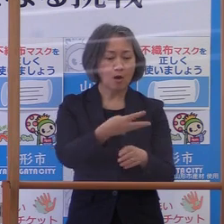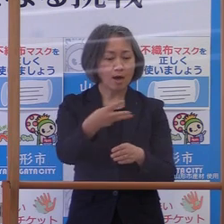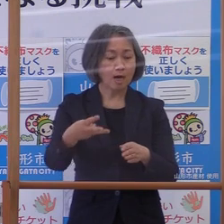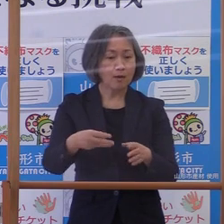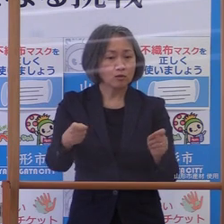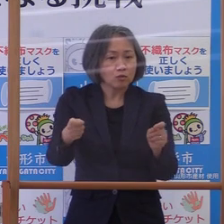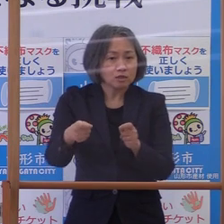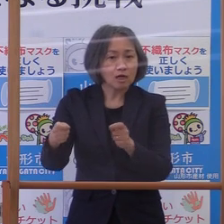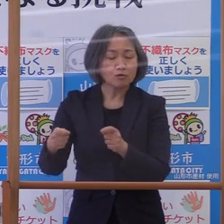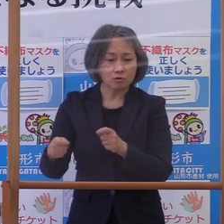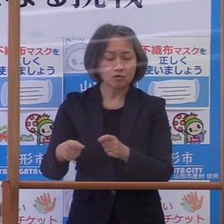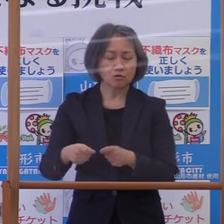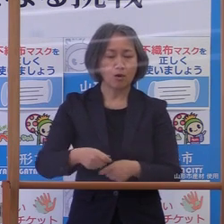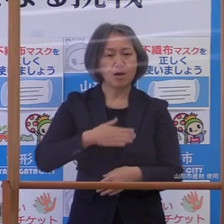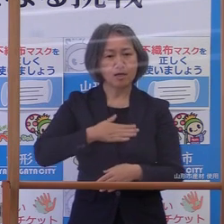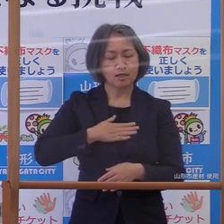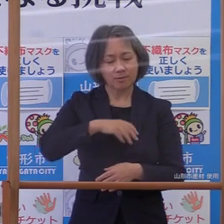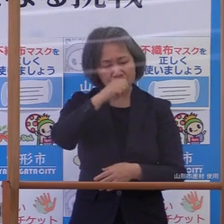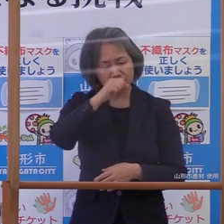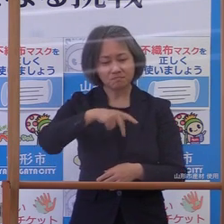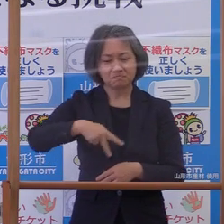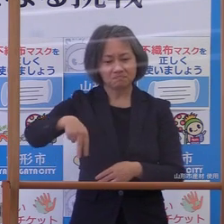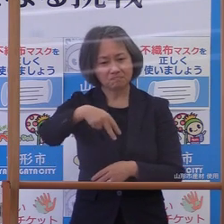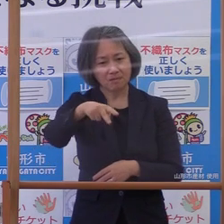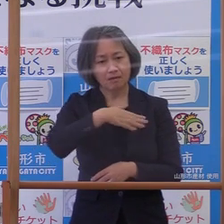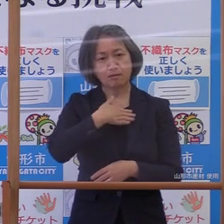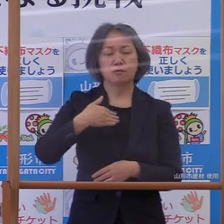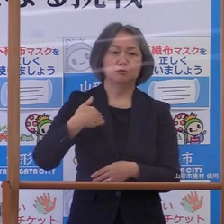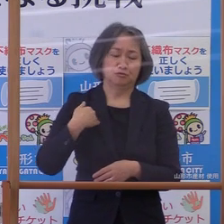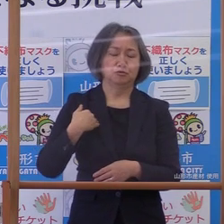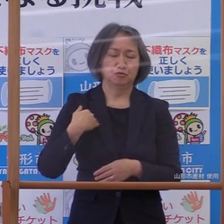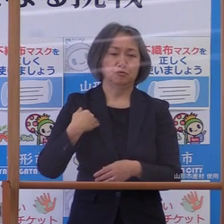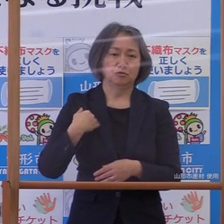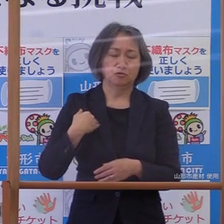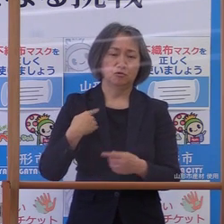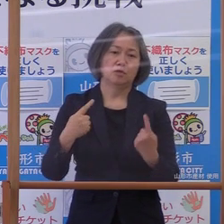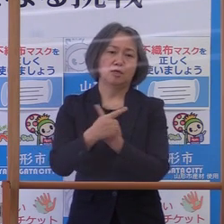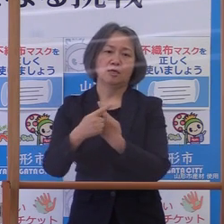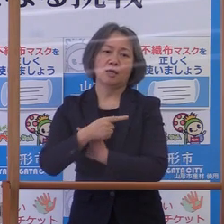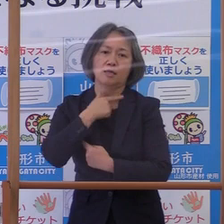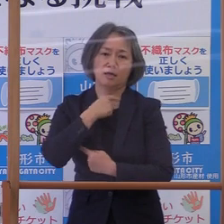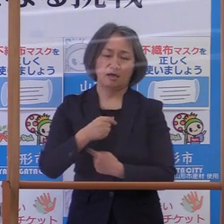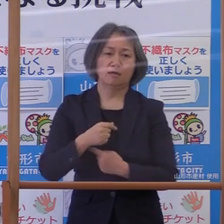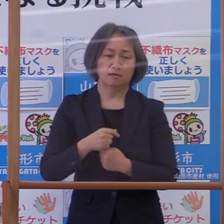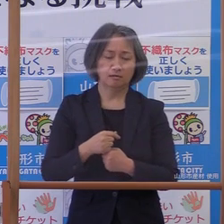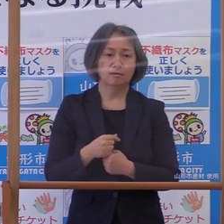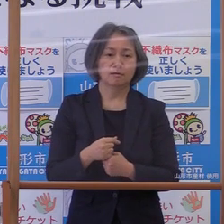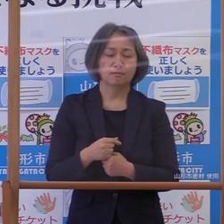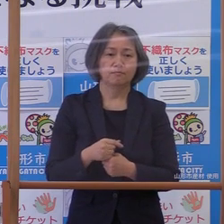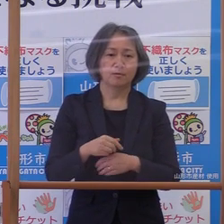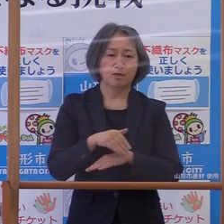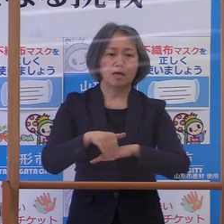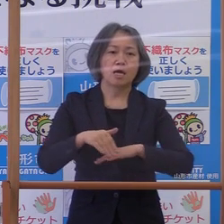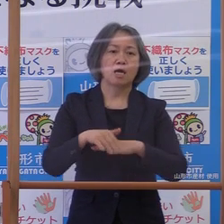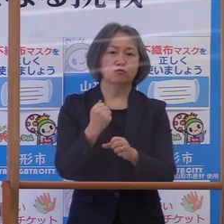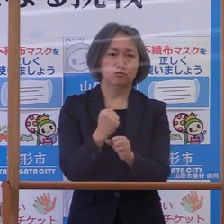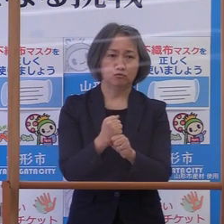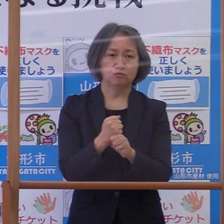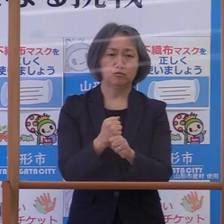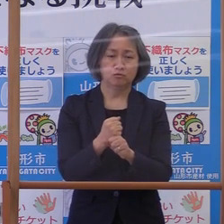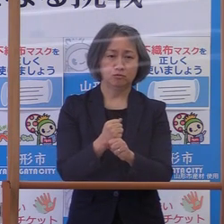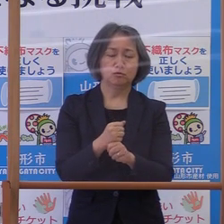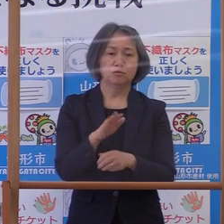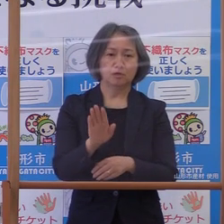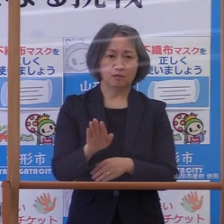持ちよく歩ける空間にこれから順次変えていこうというようなことで、今さまざまな取り組みを進